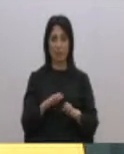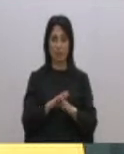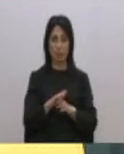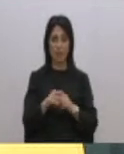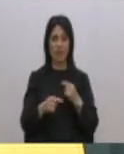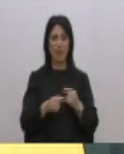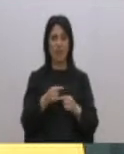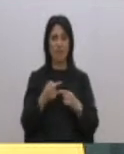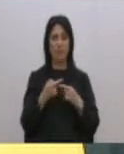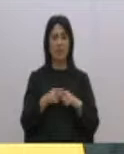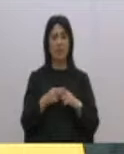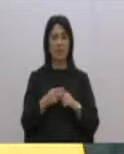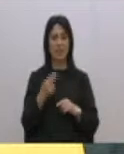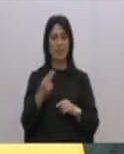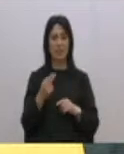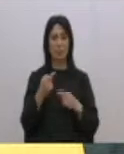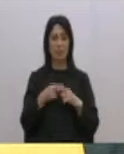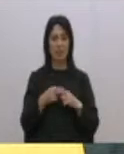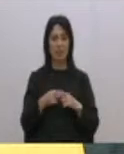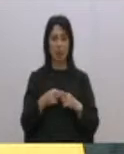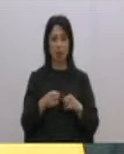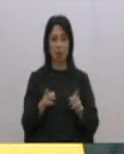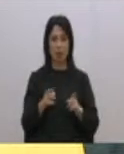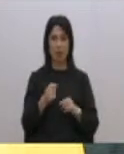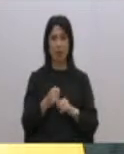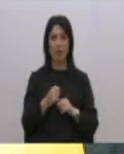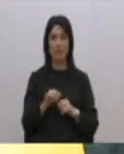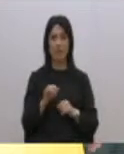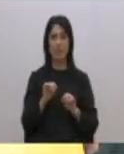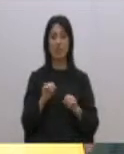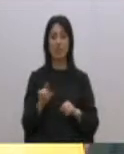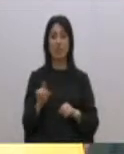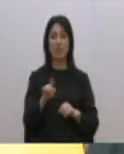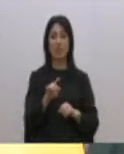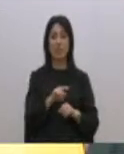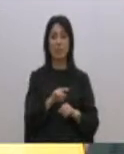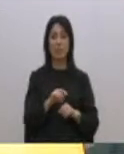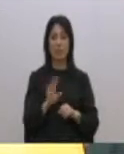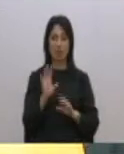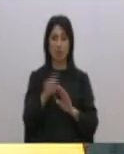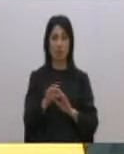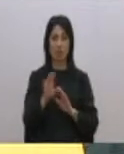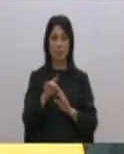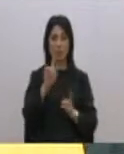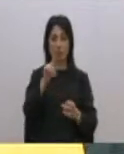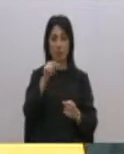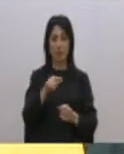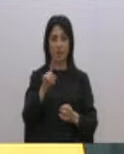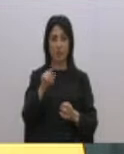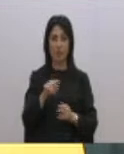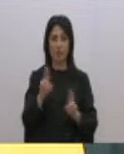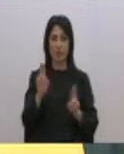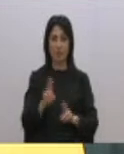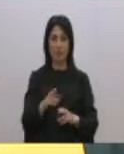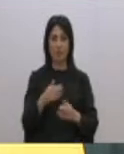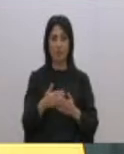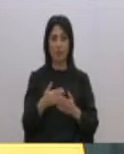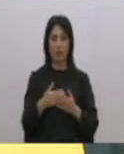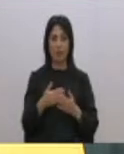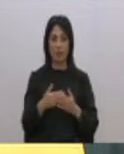თანამედროვე ტექნოლოგიებით, ციფრული ტექნოლოგიებით და სადაც ეს შესაძლებელია, შემოდის შესაბამისი სტანდარტი.